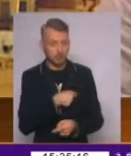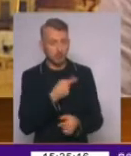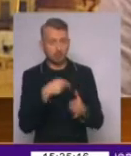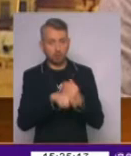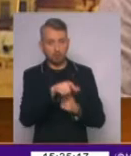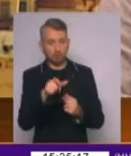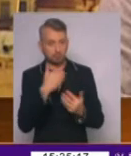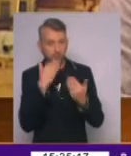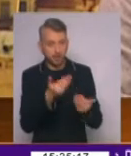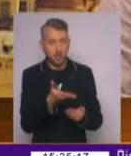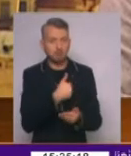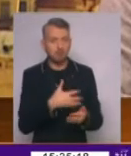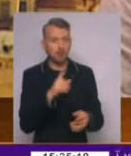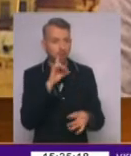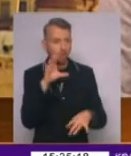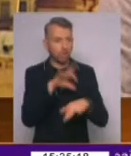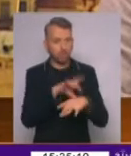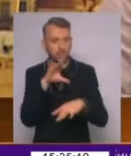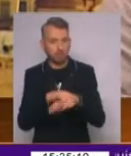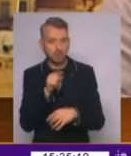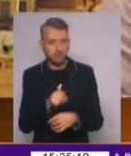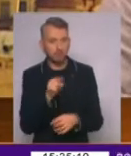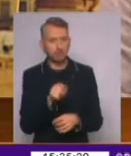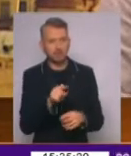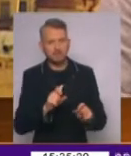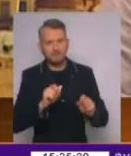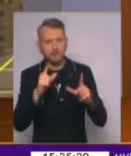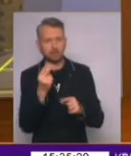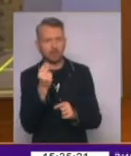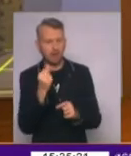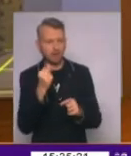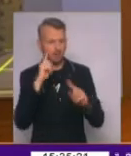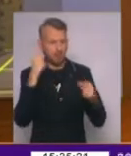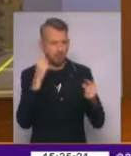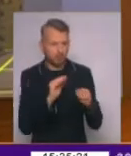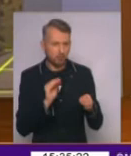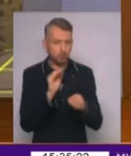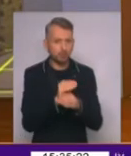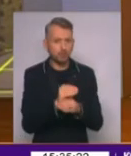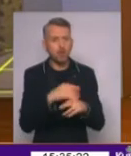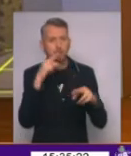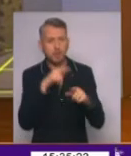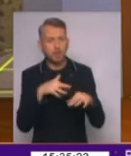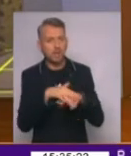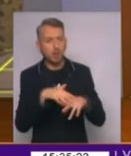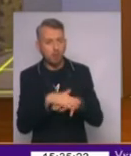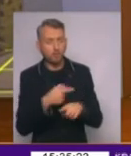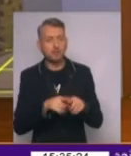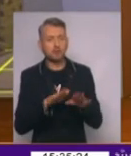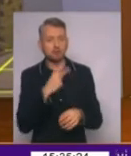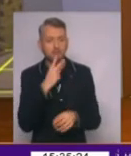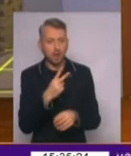нас звертаємось, ми ловимо їх на тому, що вони завищують тарифи, накручують, неправомірно нараховують, і це лише ми